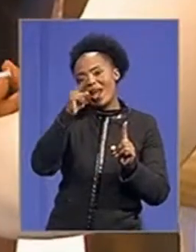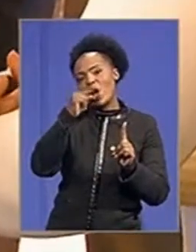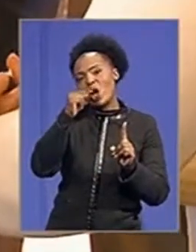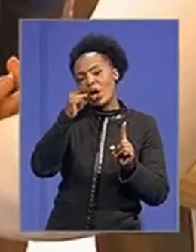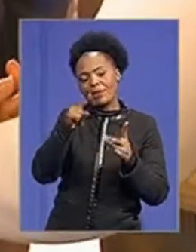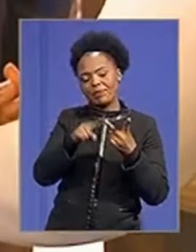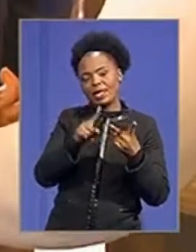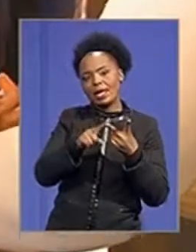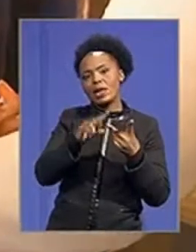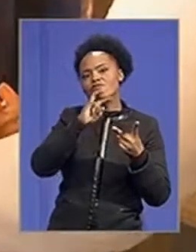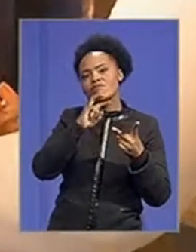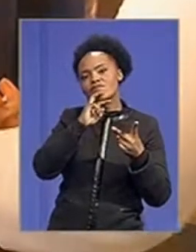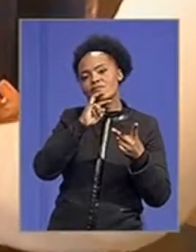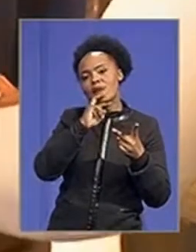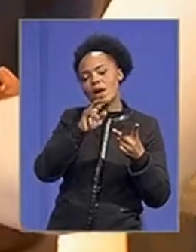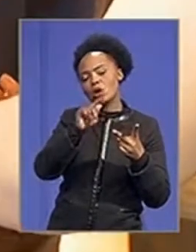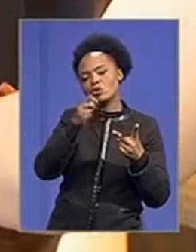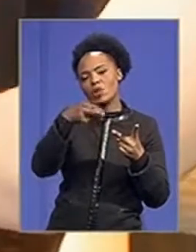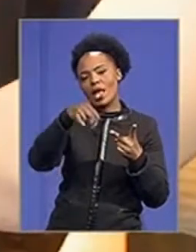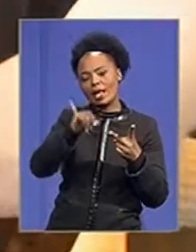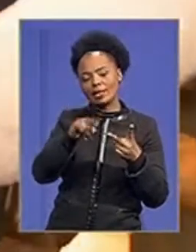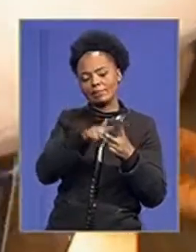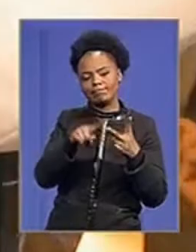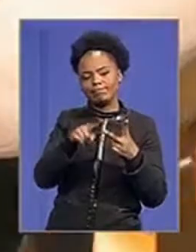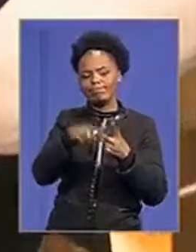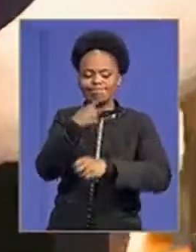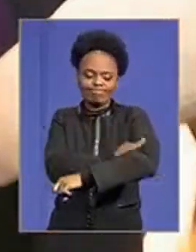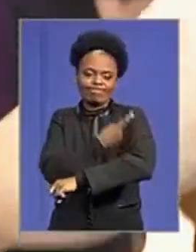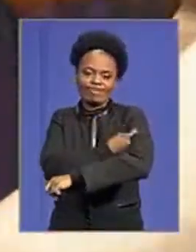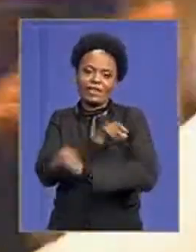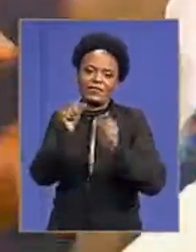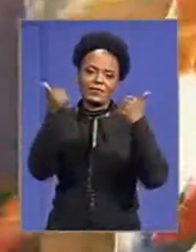Thulare wa setšhaba sa Bapedi ba hlabilwe moento wa COVID-19.